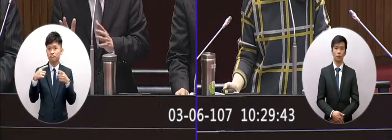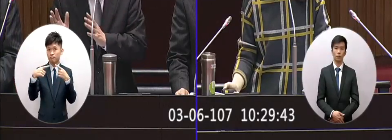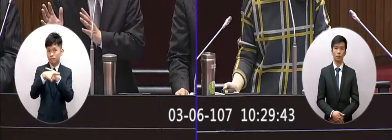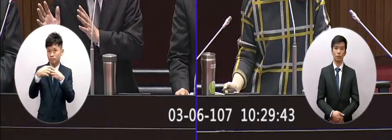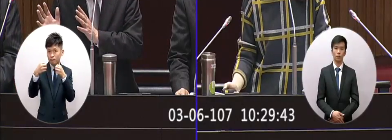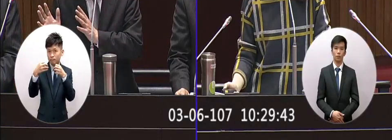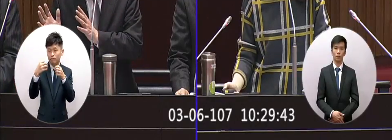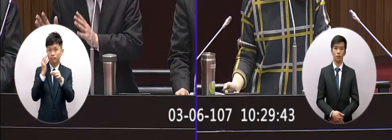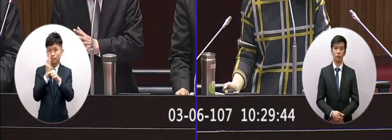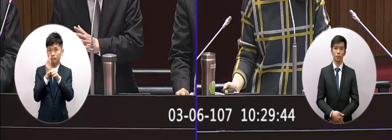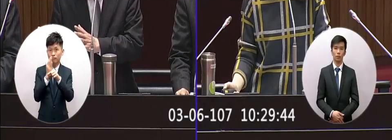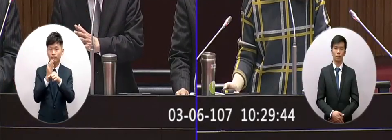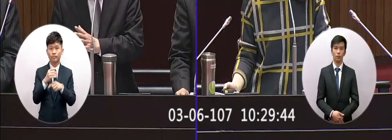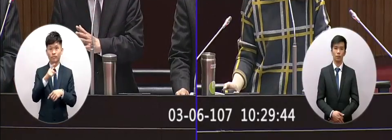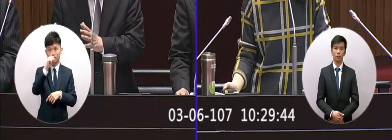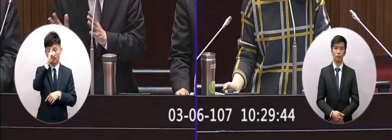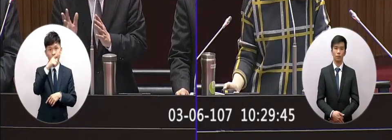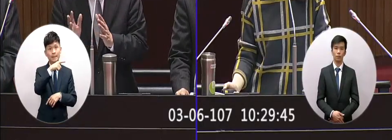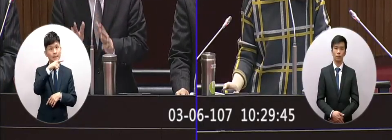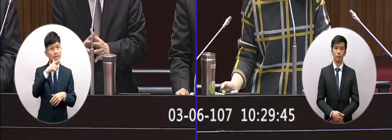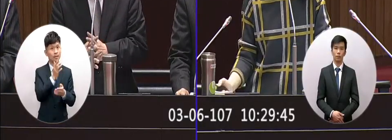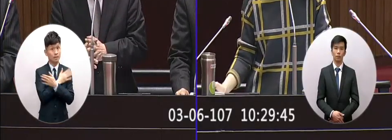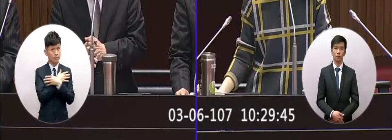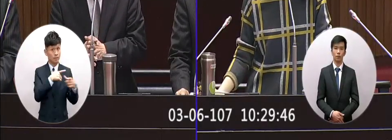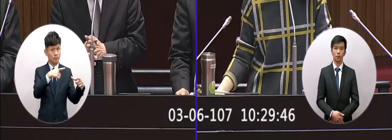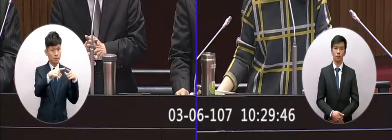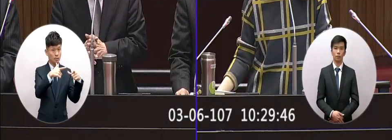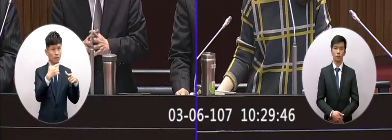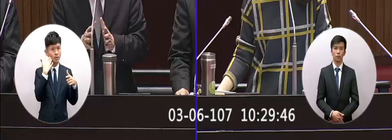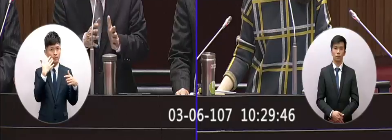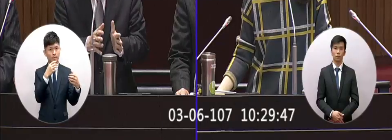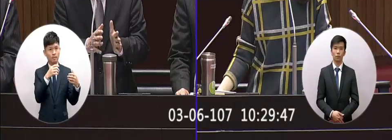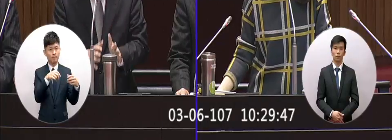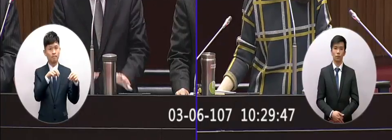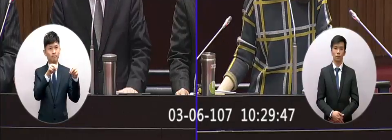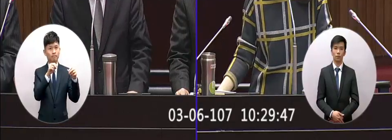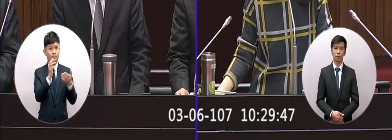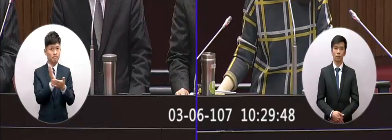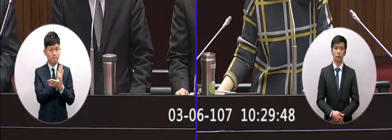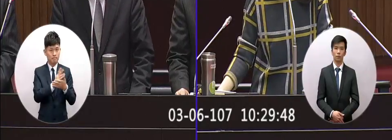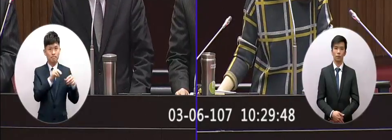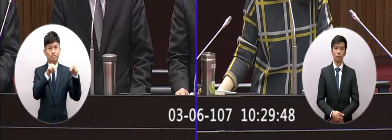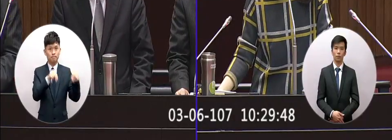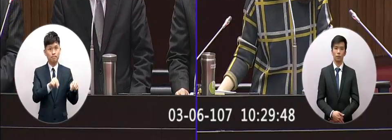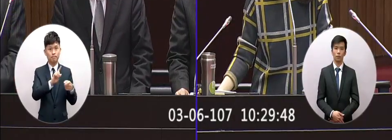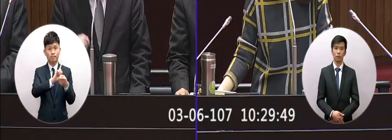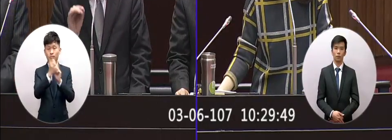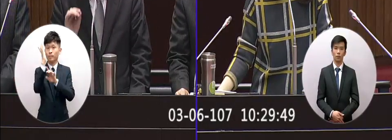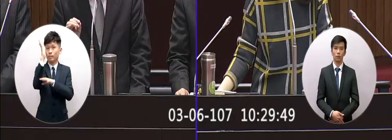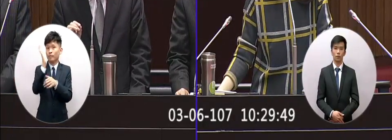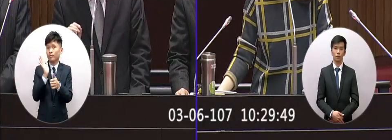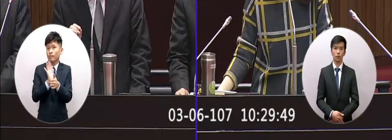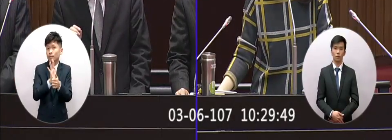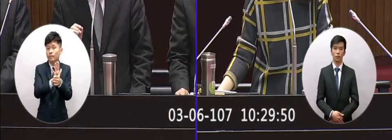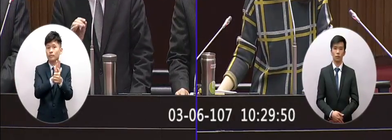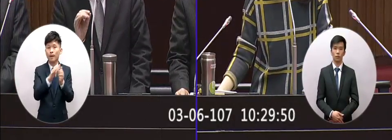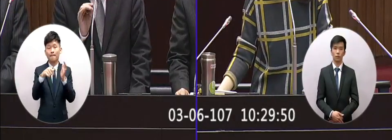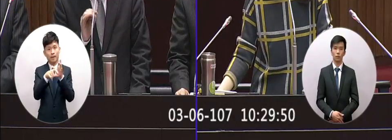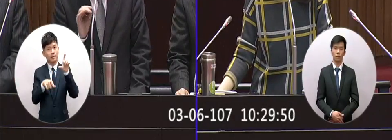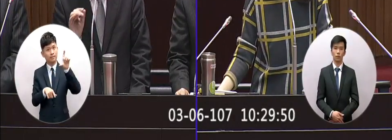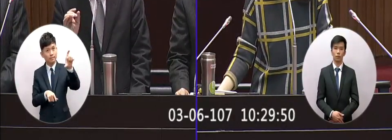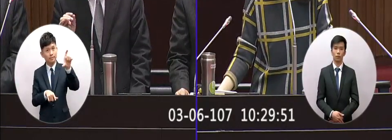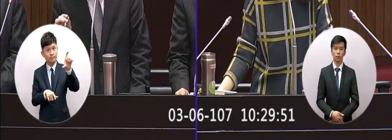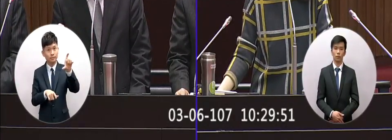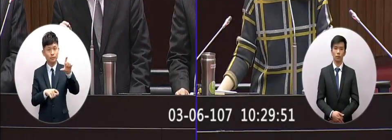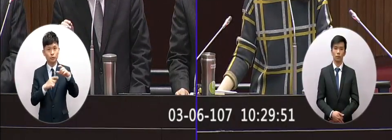论让私立的幼儿园经过特约之后能够加入公共化的行列所以我们给他一个名字